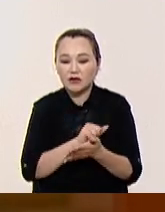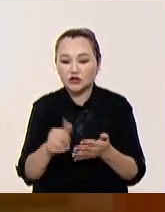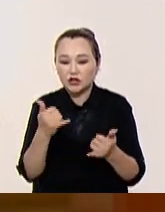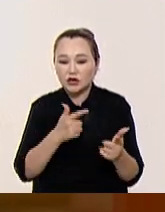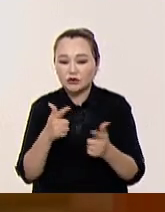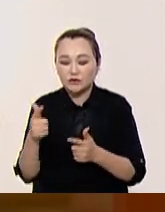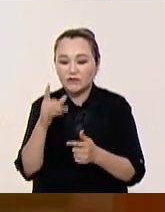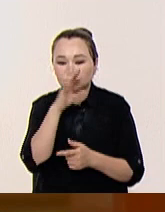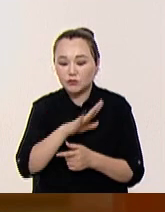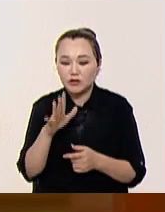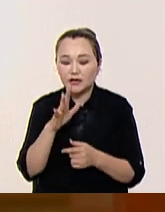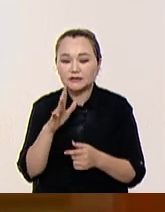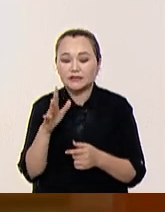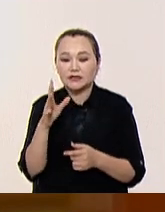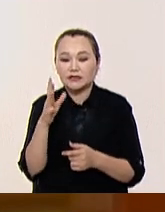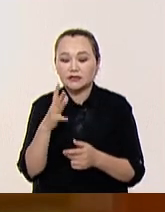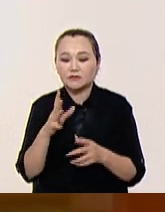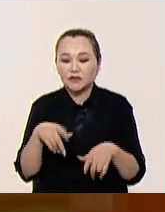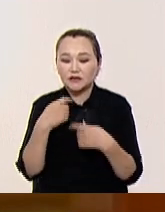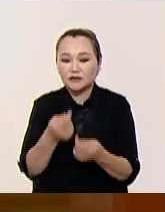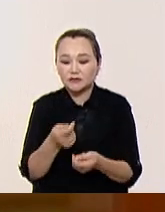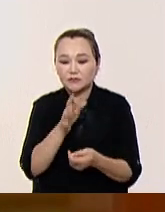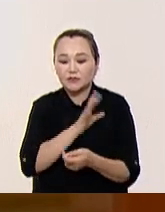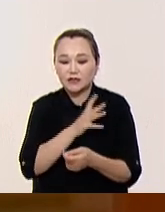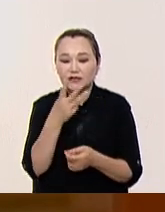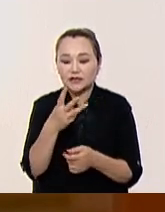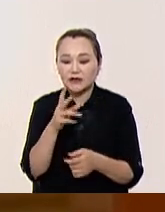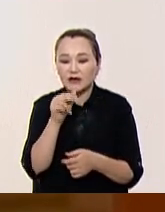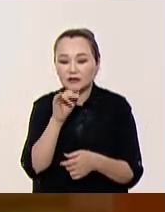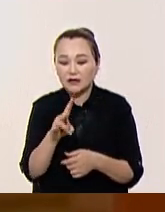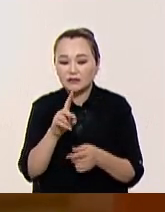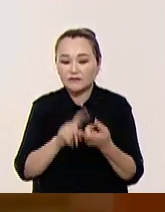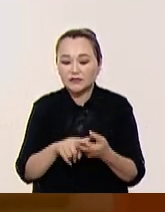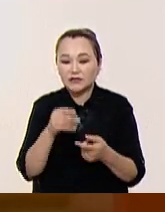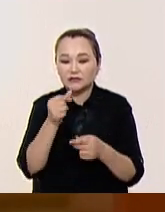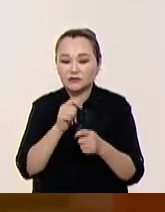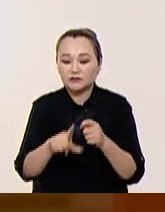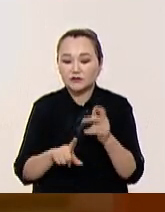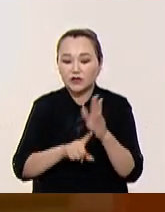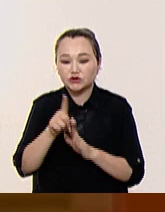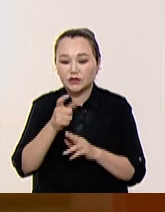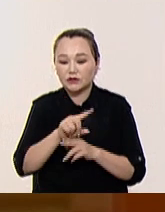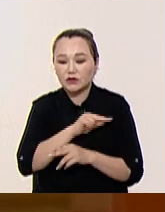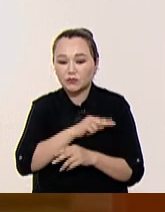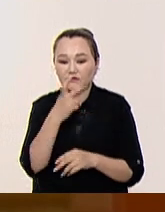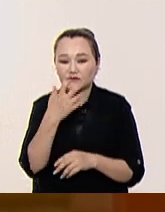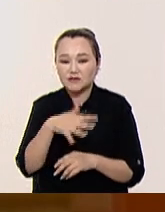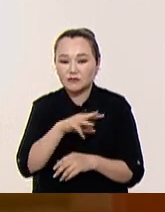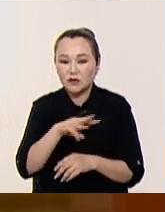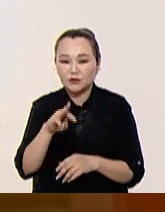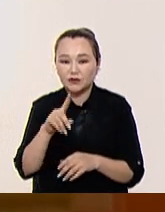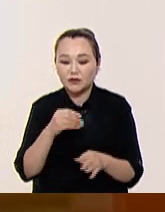әзірленіп, республикалық меншікке берілді. 3 арна бойынша ішінара қаржыландыру басталды. Бұл жұмыстарға 250 миллион теңге